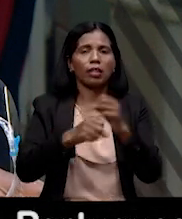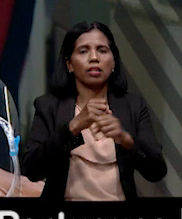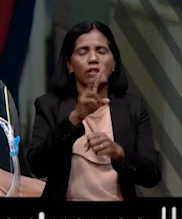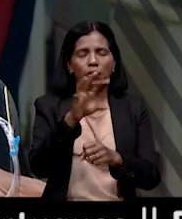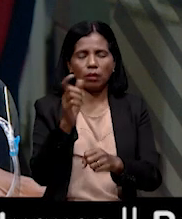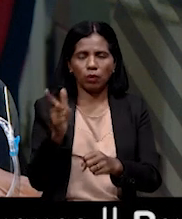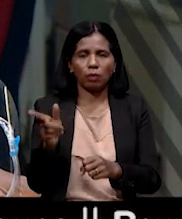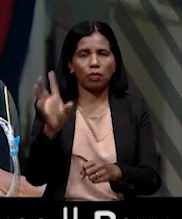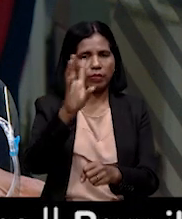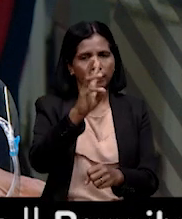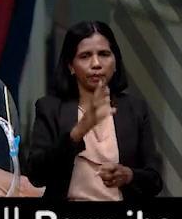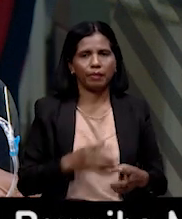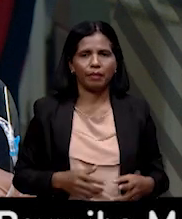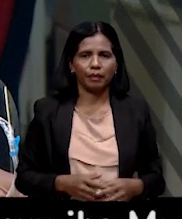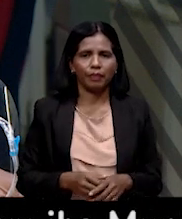nem.